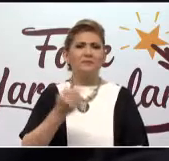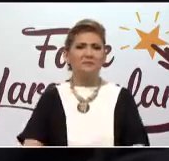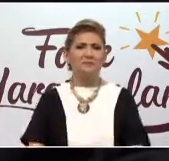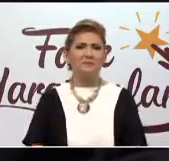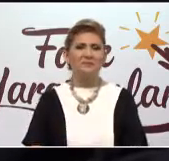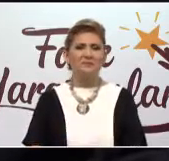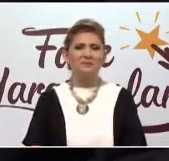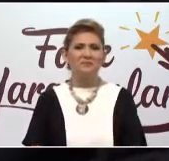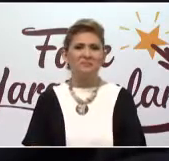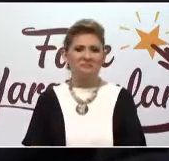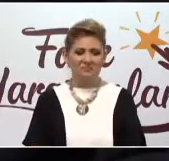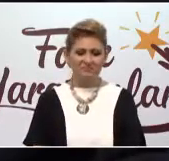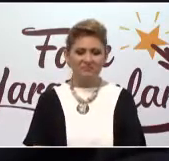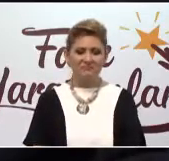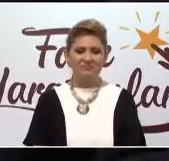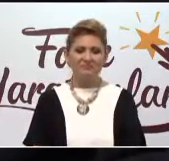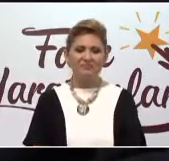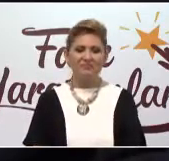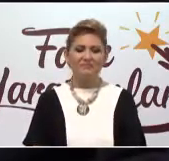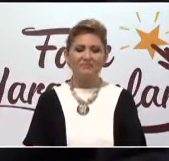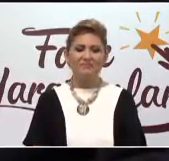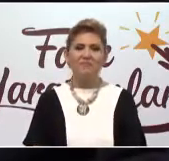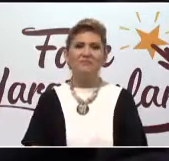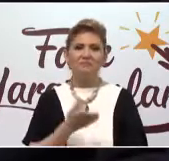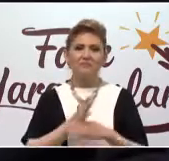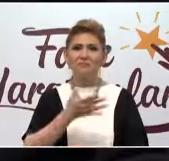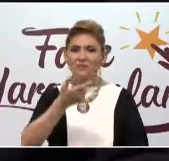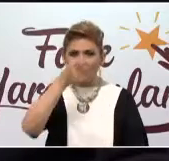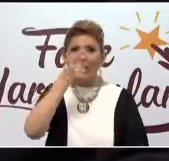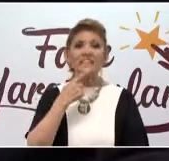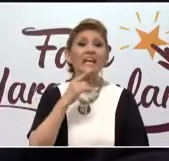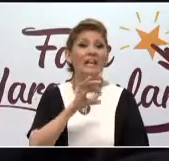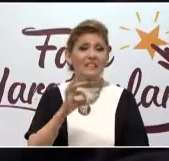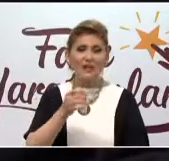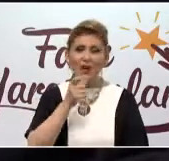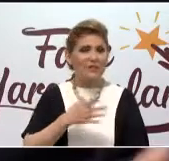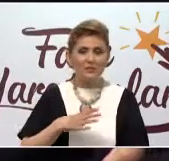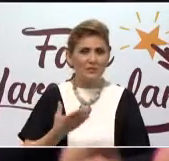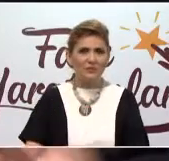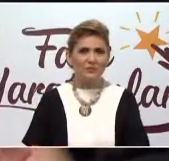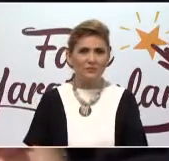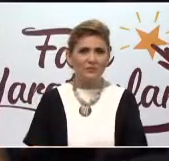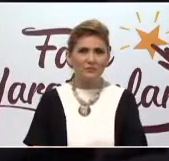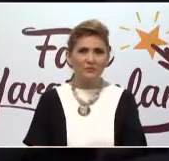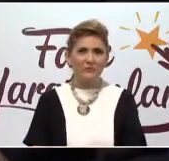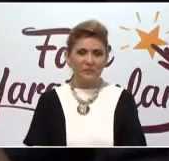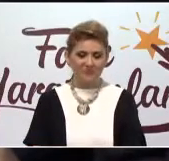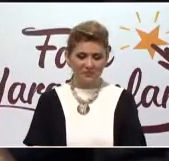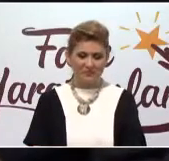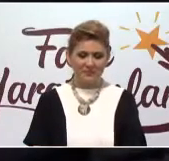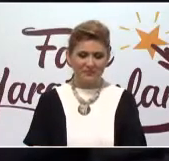kahvesi. Haklısınız öyle bir. Sade bir kahve istiyorum şöyle. O zaman şöyle diyelim. Aslında evet, şu